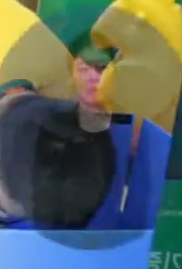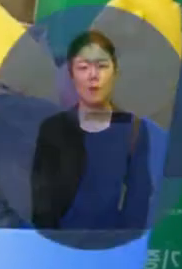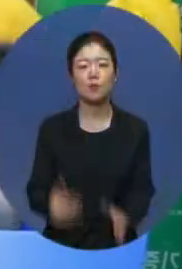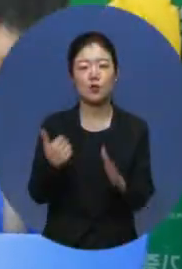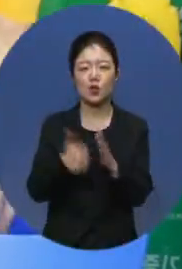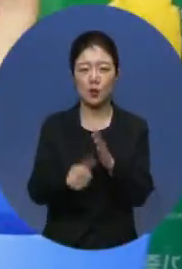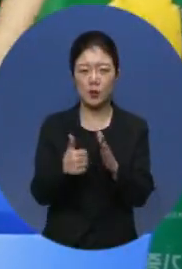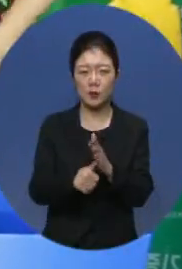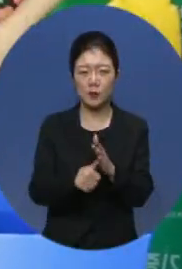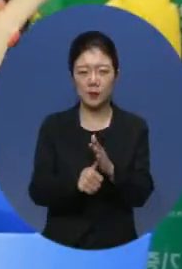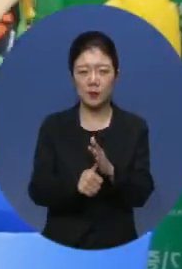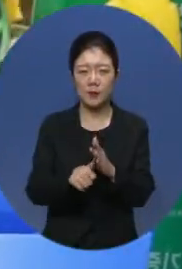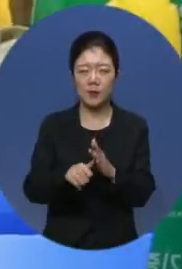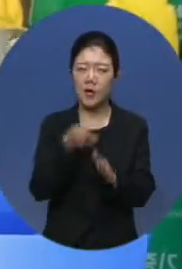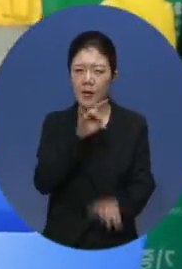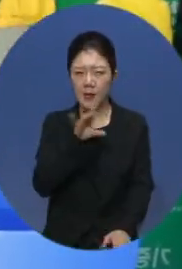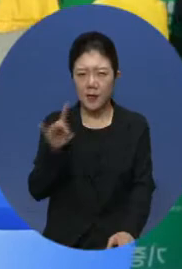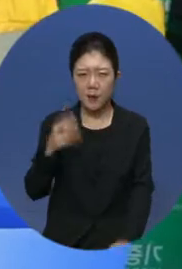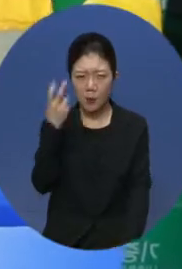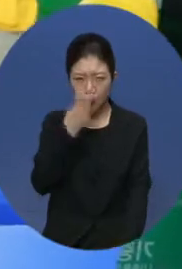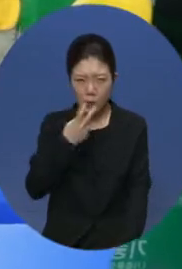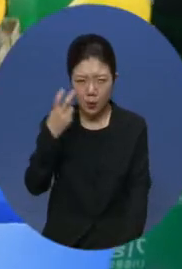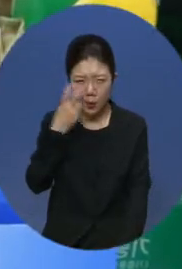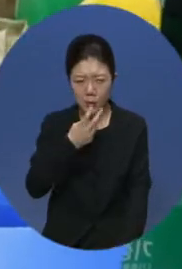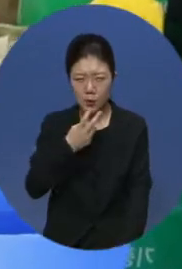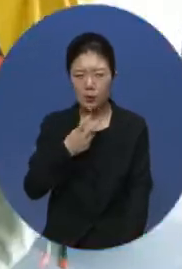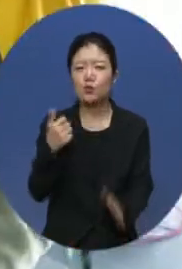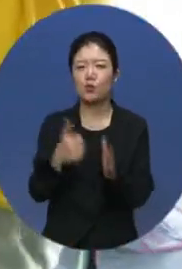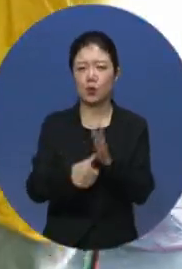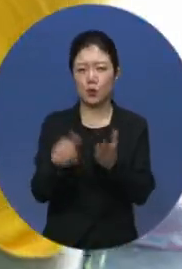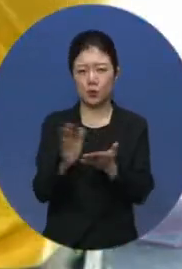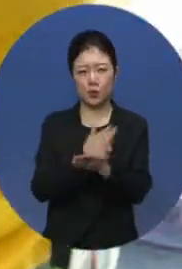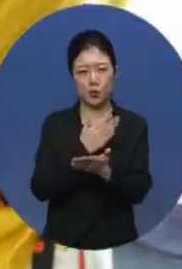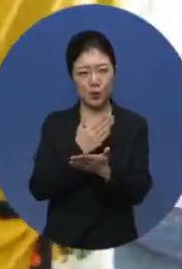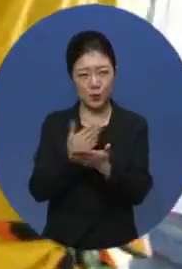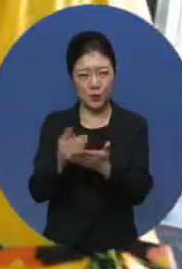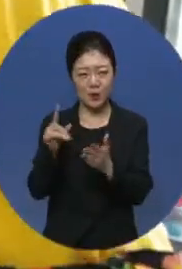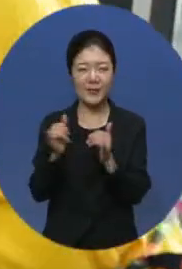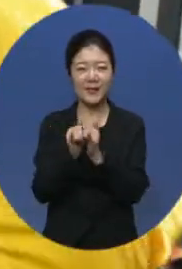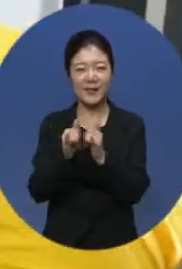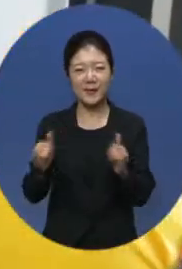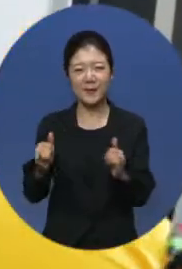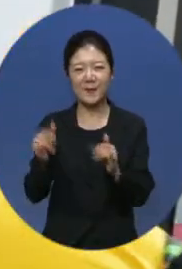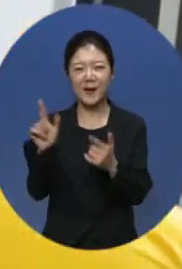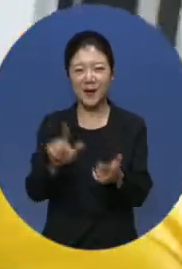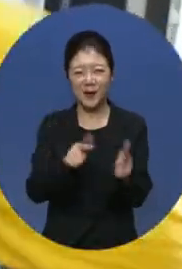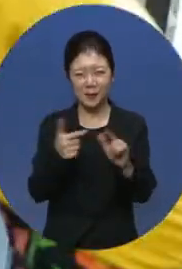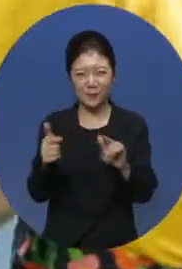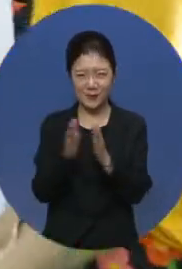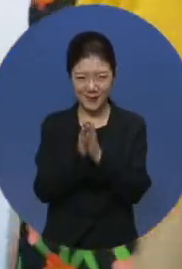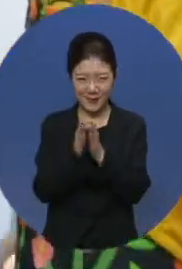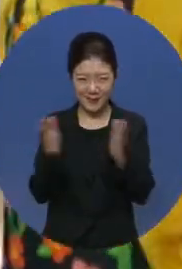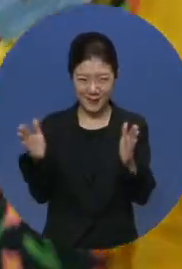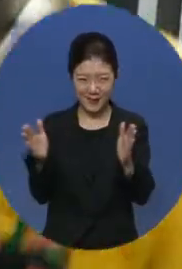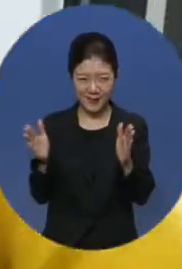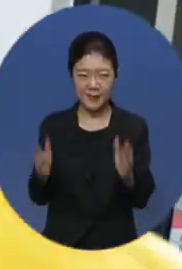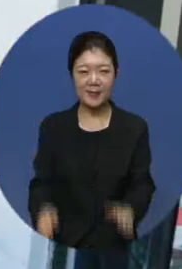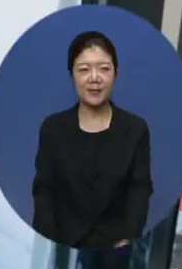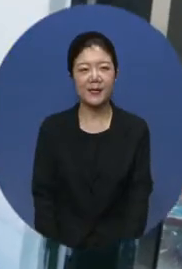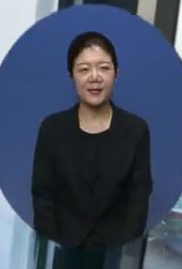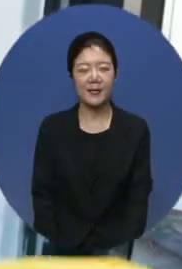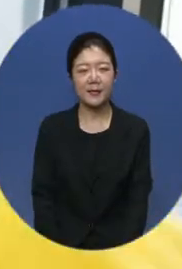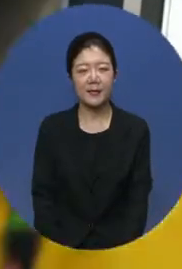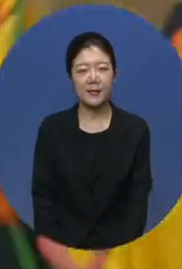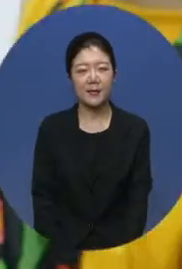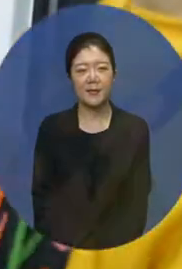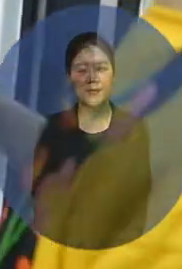기증품들의 상태를 하나하나 살펴 상품을 분류하는 것으로 그들의 하루가 시작됩니다. 뭔데?